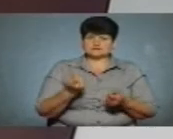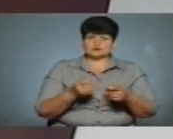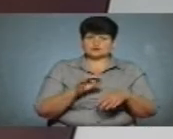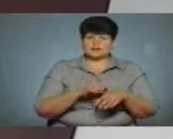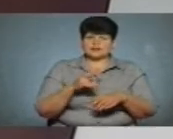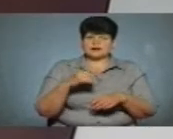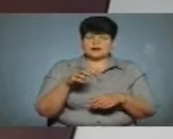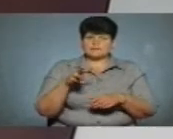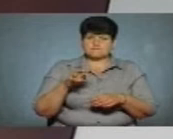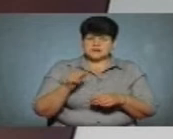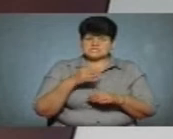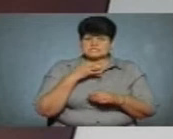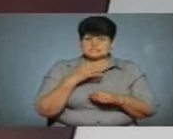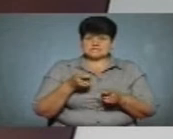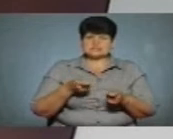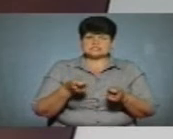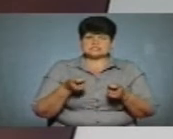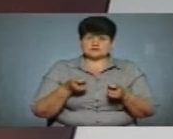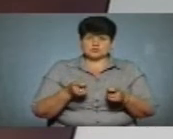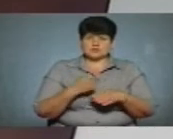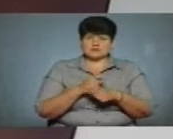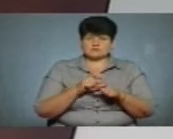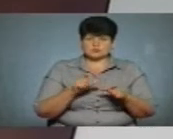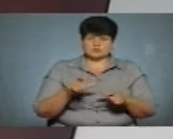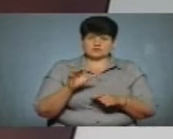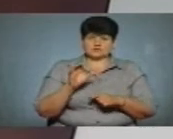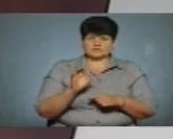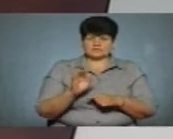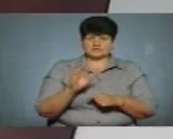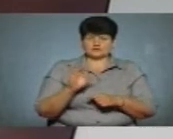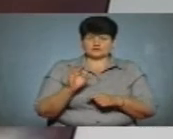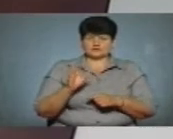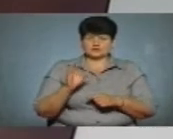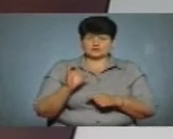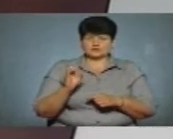Лайм, розповіла завідувачка паразитологічної лабораторії Олена Авсюкевич.